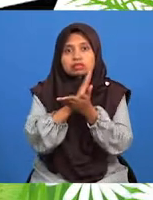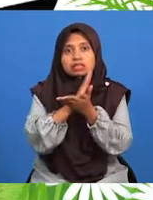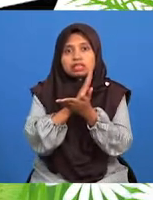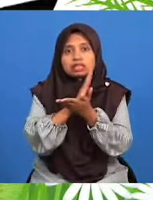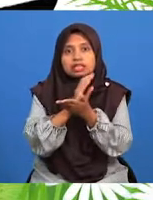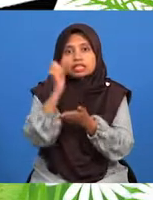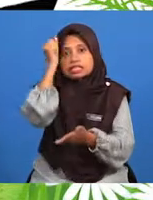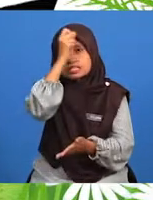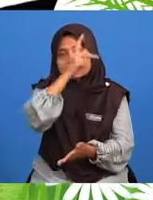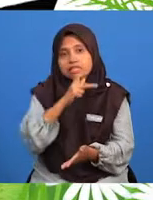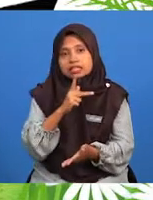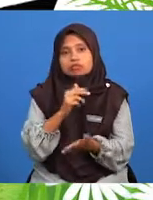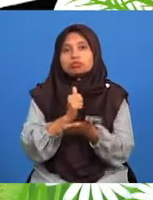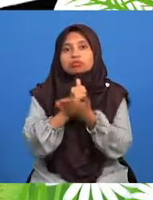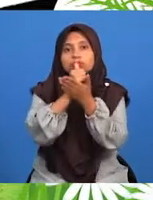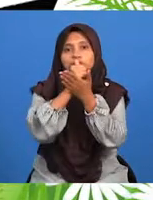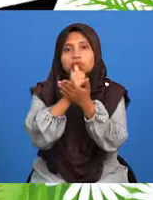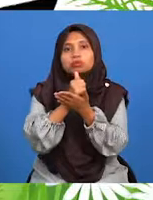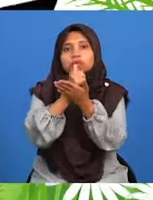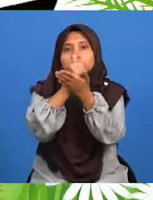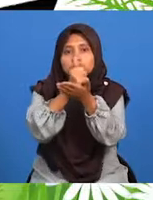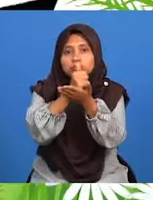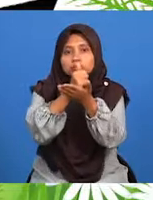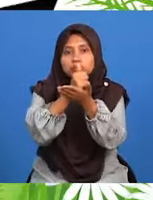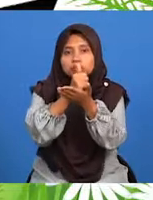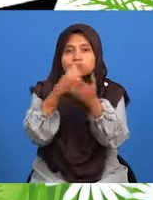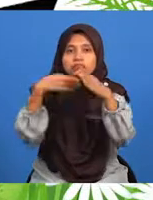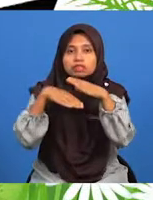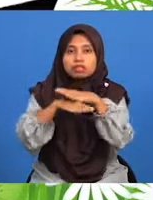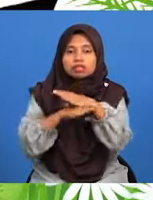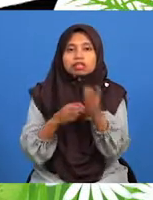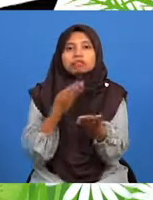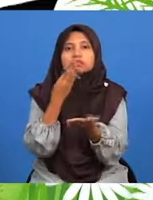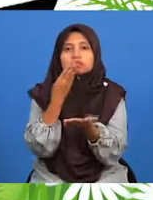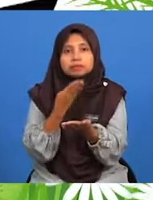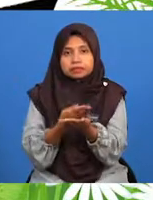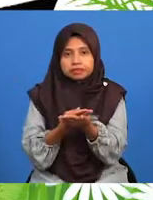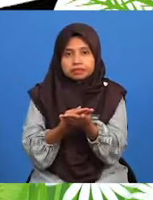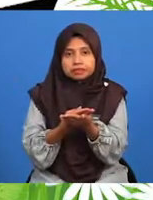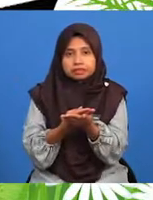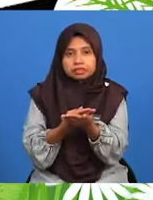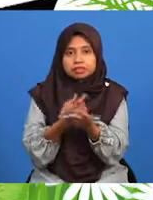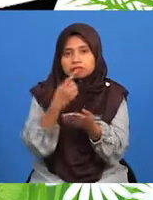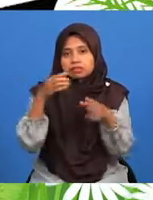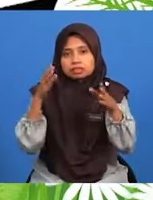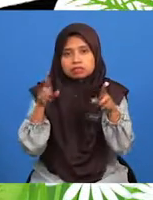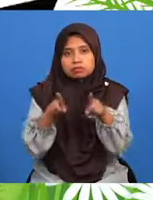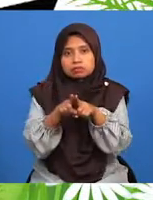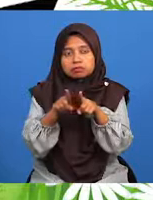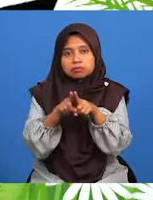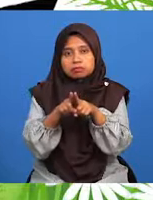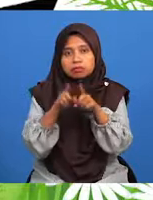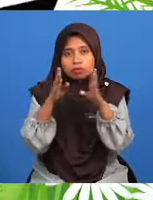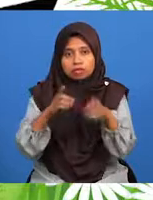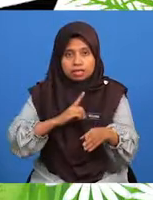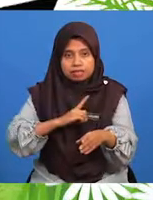sikap tolong-menolong dalam perkara-perkara kebaikan terutama sesama umat Islam.